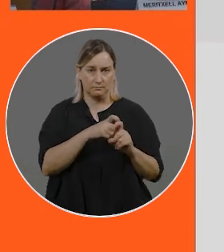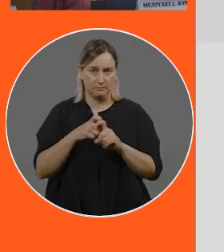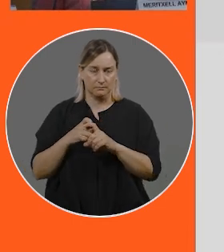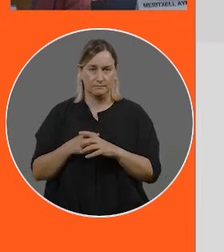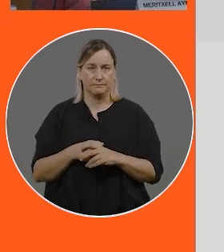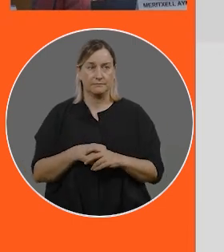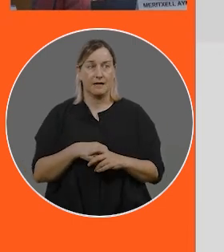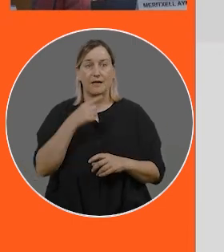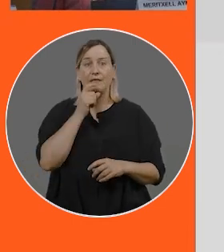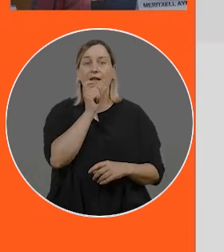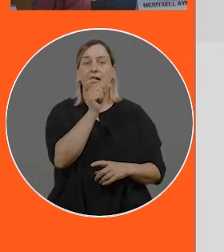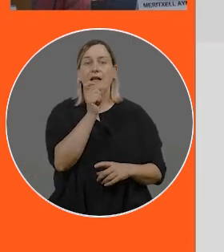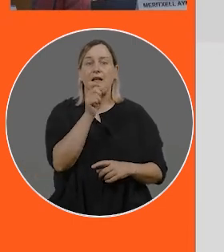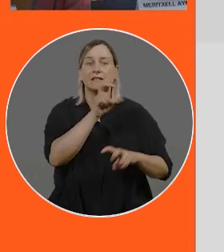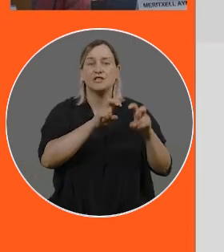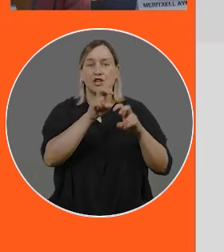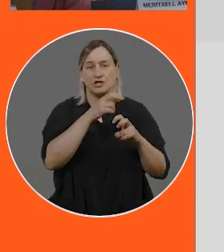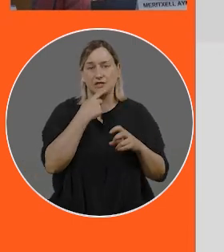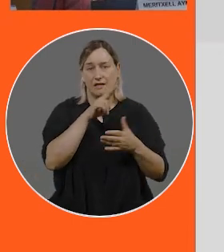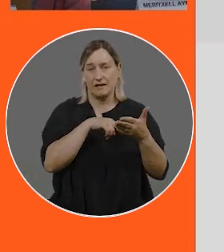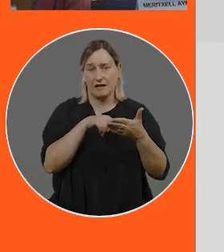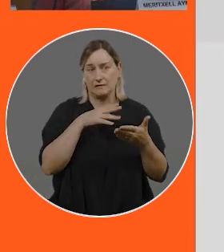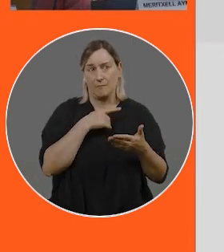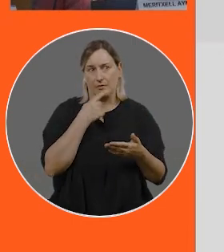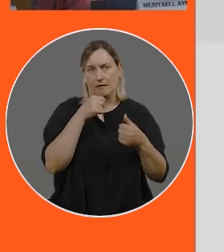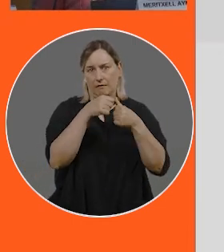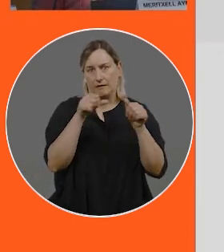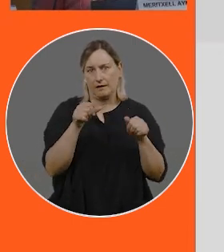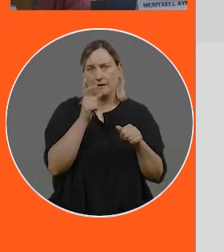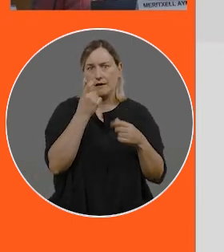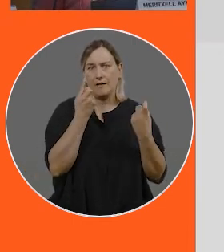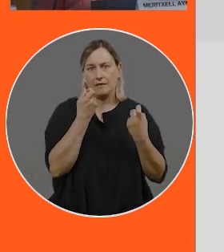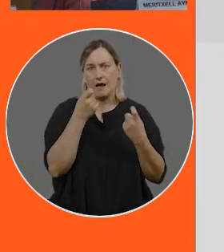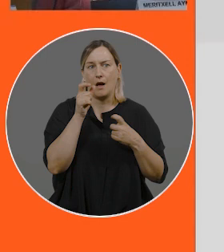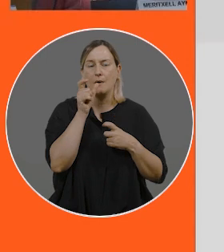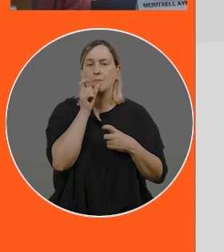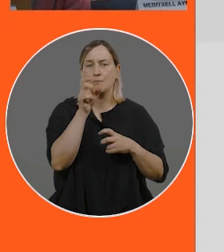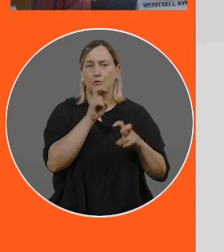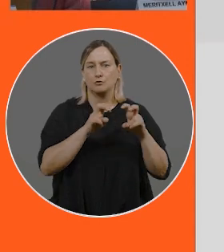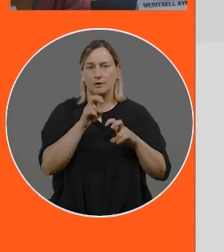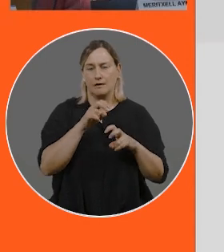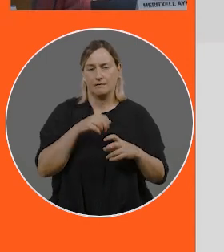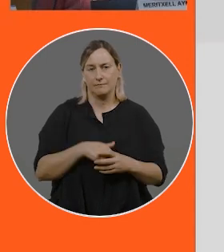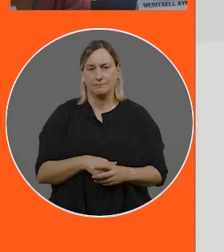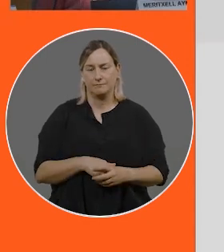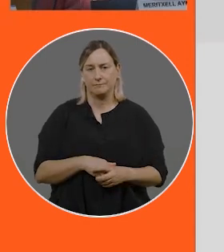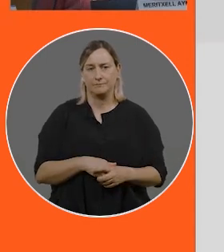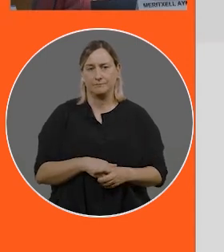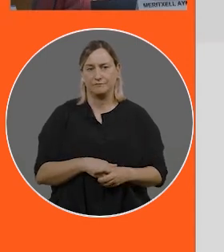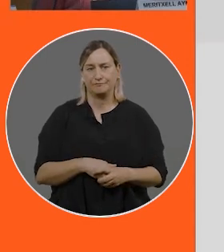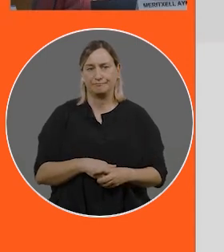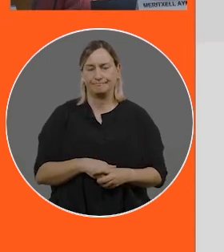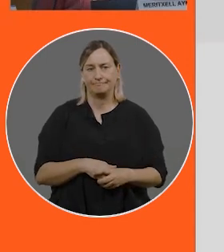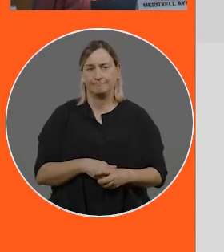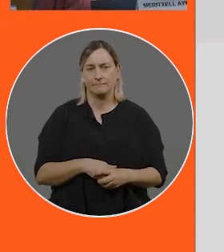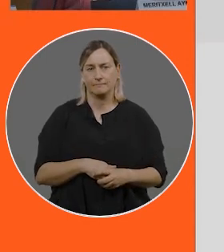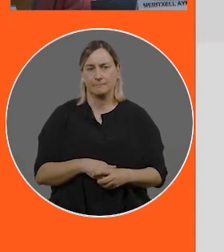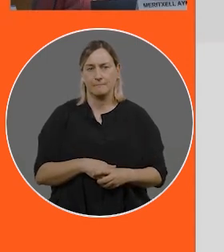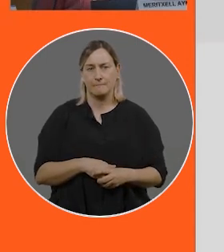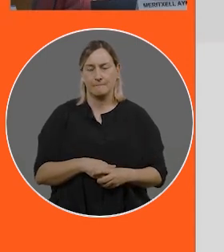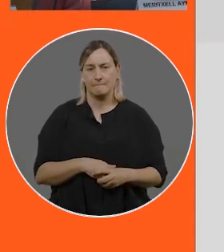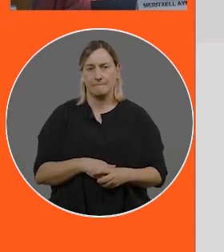clar, aquí hauria d'haver una etiqueta que digués cercar. No etiquetado, uno botón. Correo electrónico asterisco cuadro de